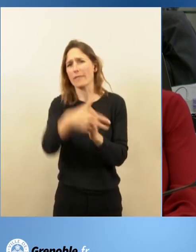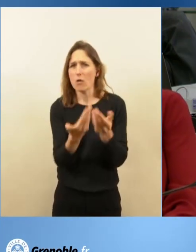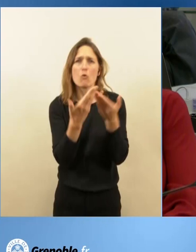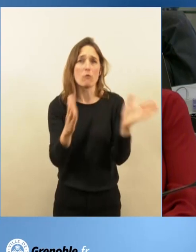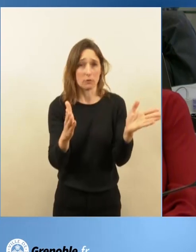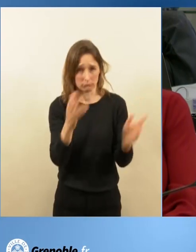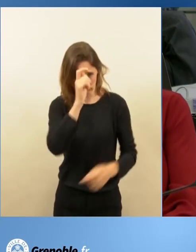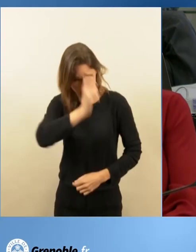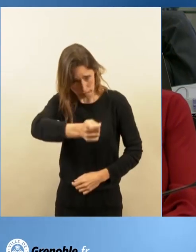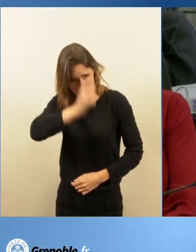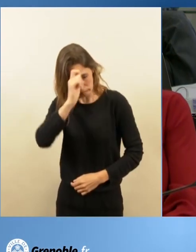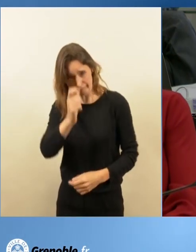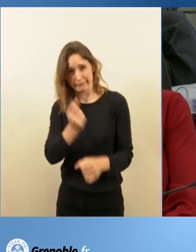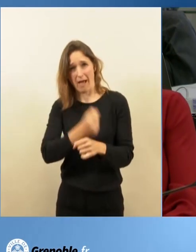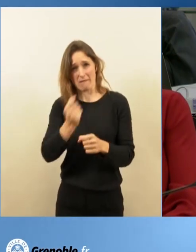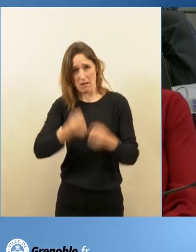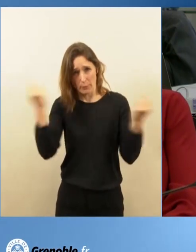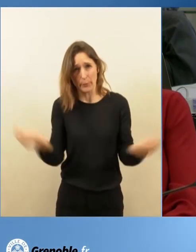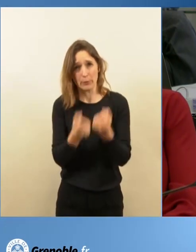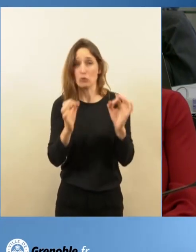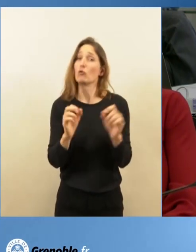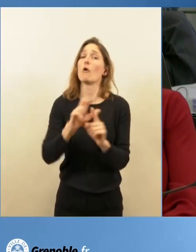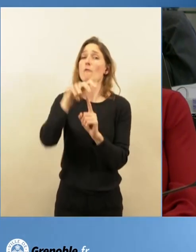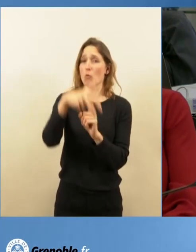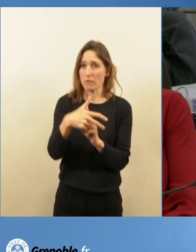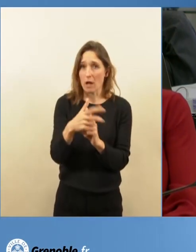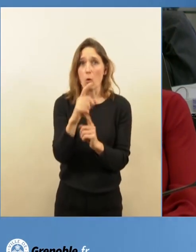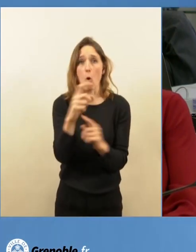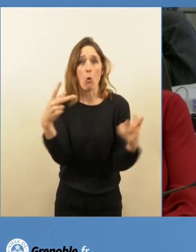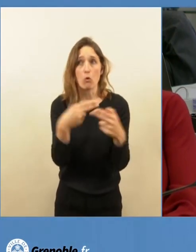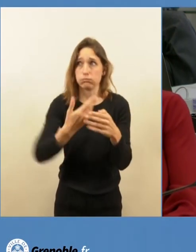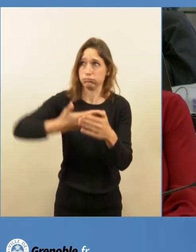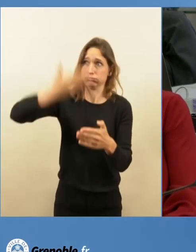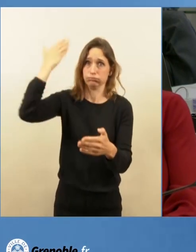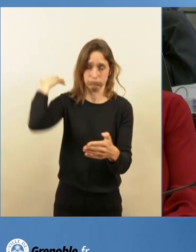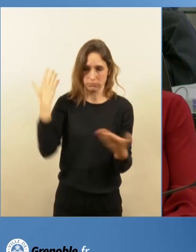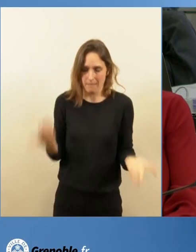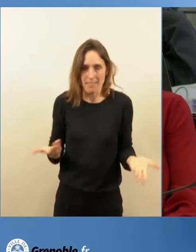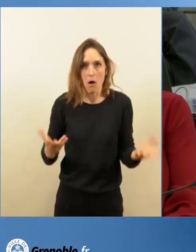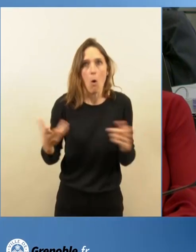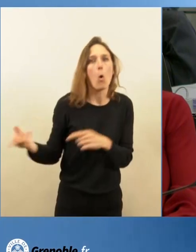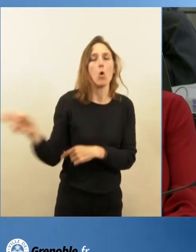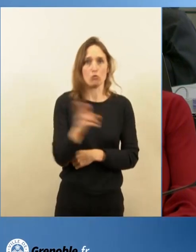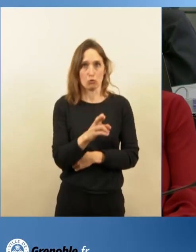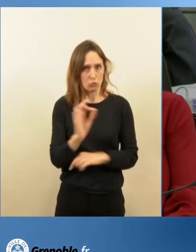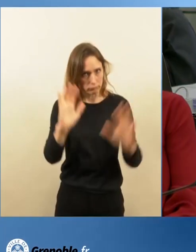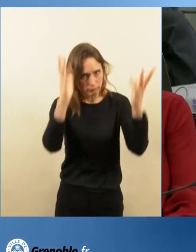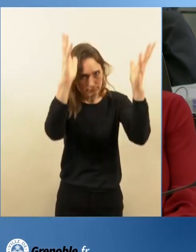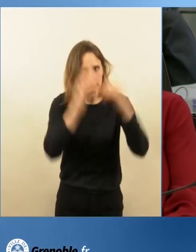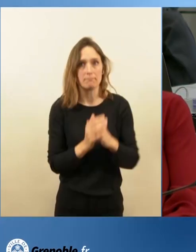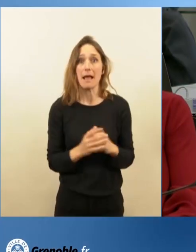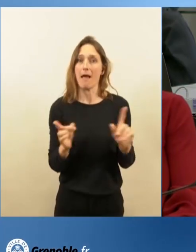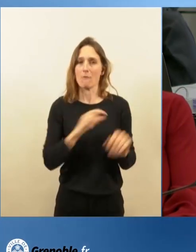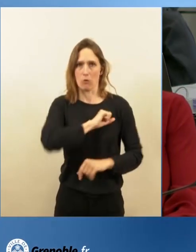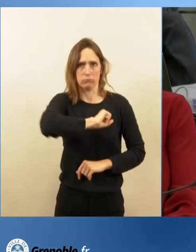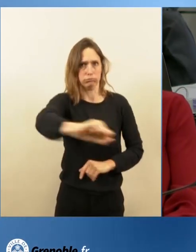travail et d'ailleurs des fontaines qui n'étaient plus en eau depuis très longtemps donc bravo pour cela mais il faut évidemment accélérer la transition permettez-moi votre